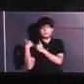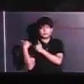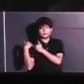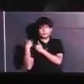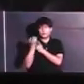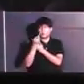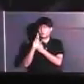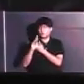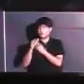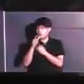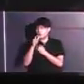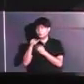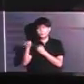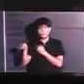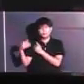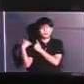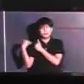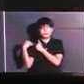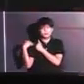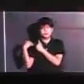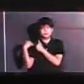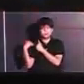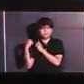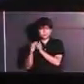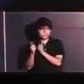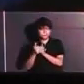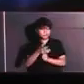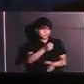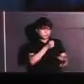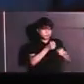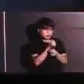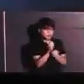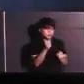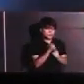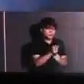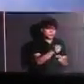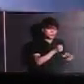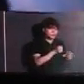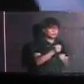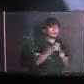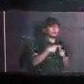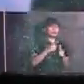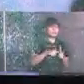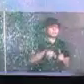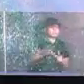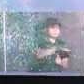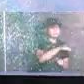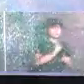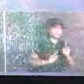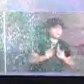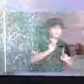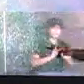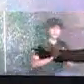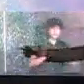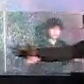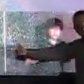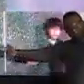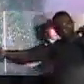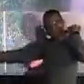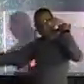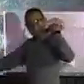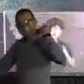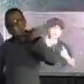residue. Lahat na residue, parang sa dalo, gumagamit ko yung wall. Ang buta. Pag nasa wall,